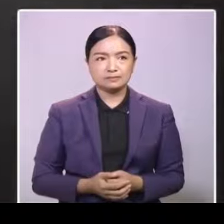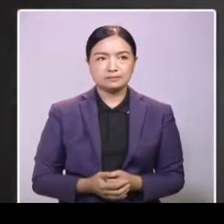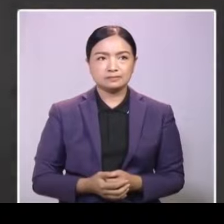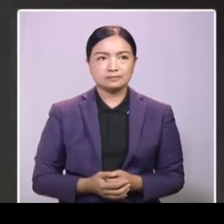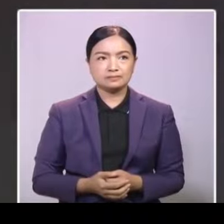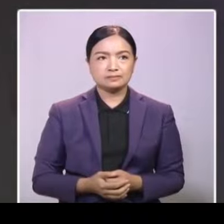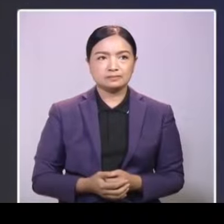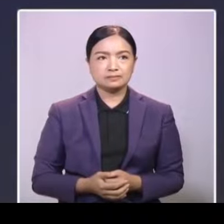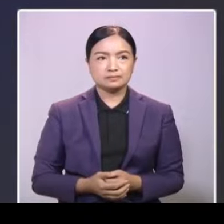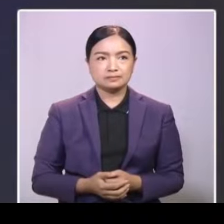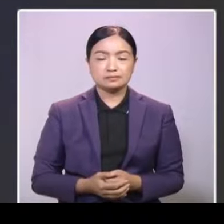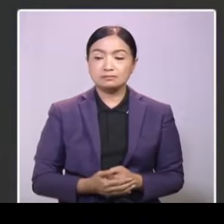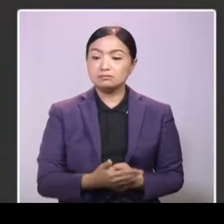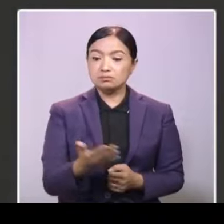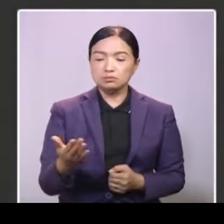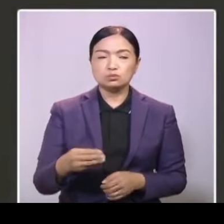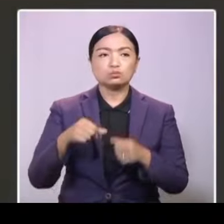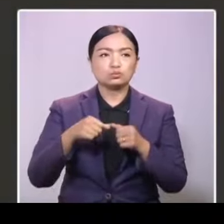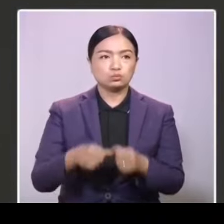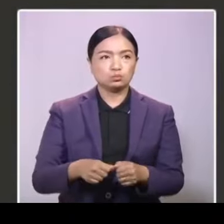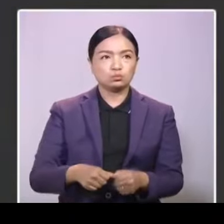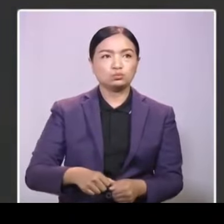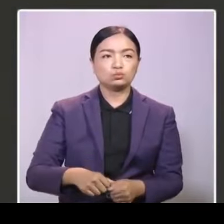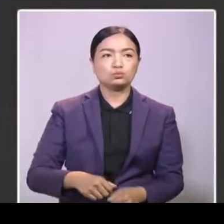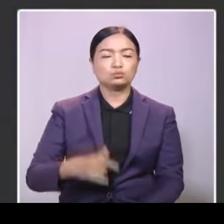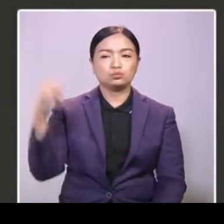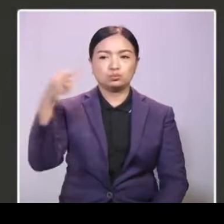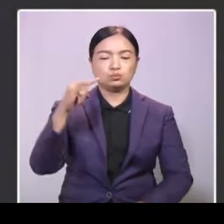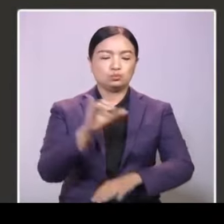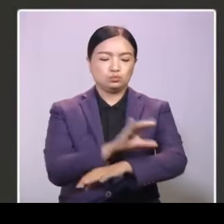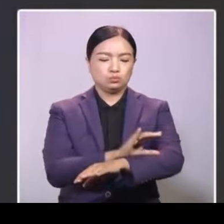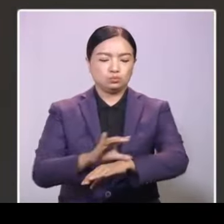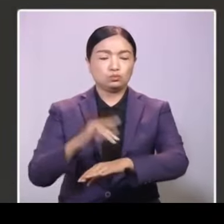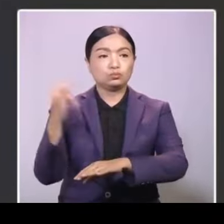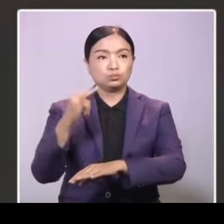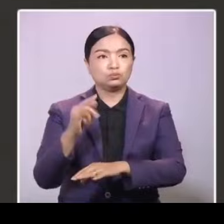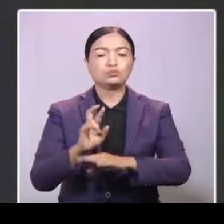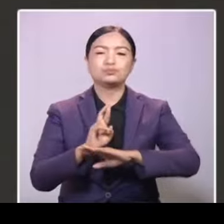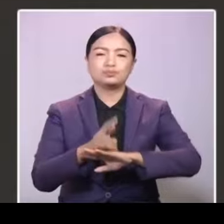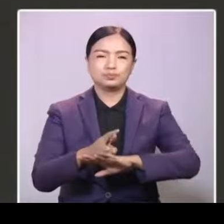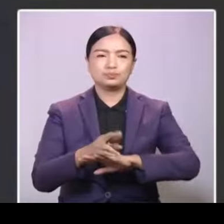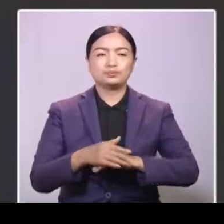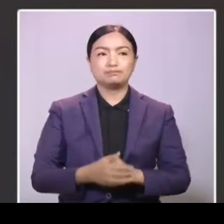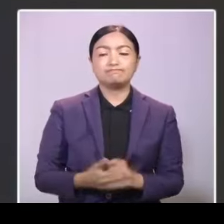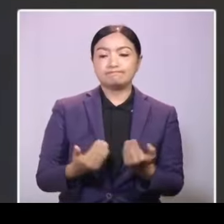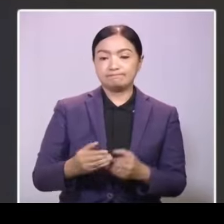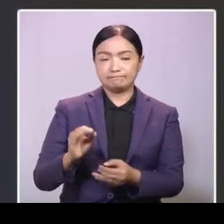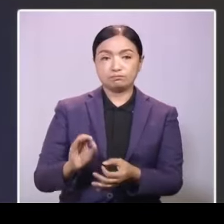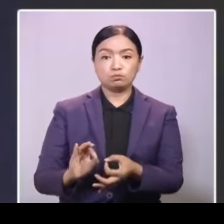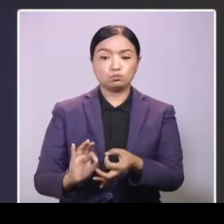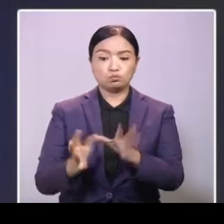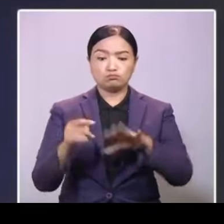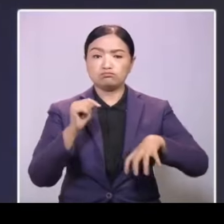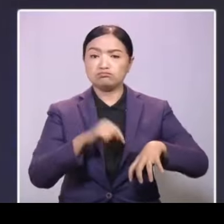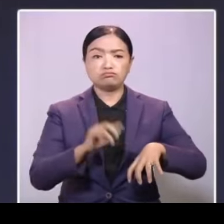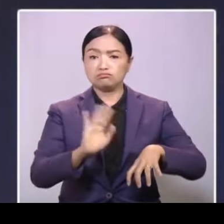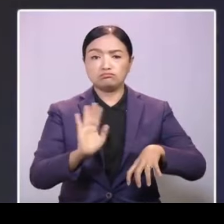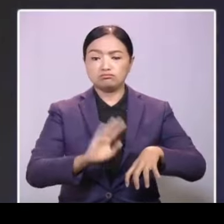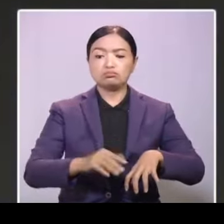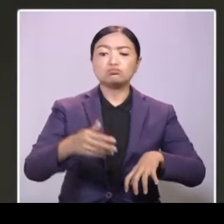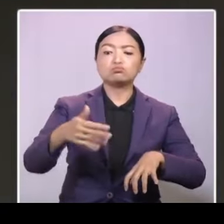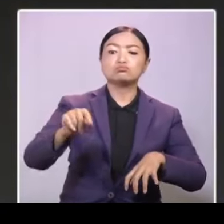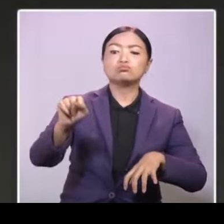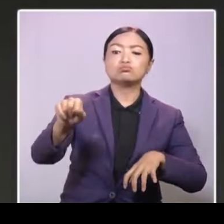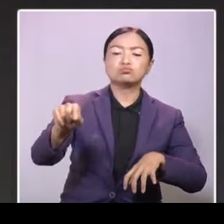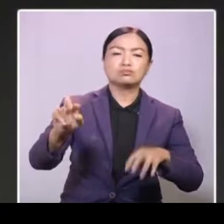คะ สวัสดีครับเราตอนนี้อยู่ที่สถานีรถไฟฟ้า Airport Link รามคำแหงนะก็เกิดไฟไหมแต่ว่าไม่ได้ไหมตัวสถานีนะ